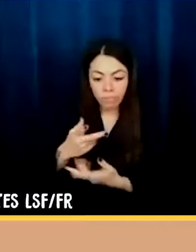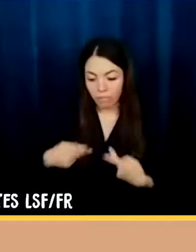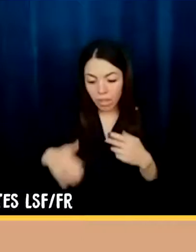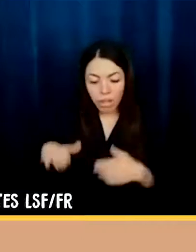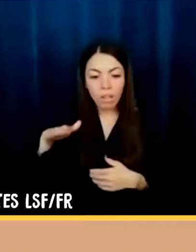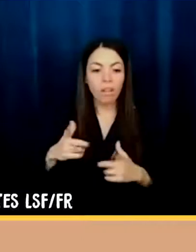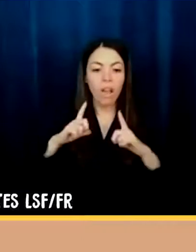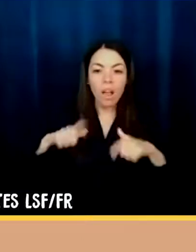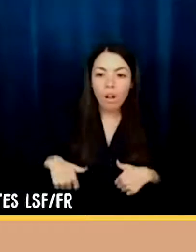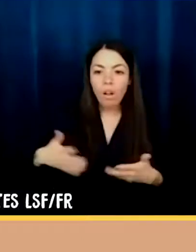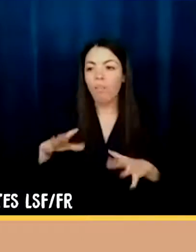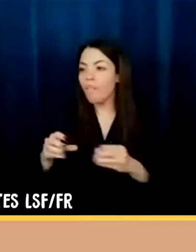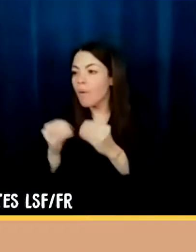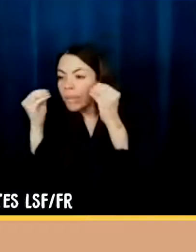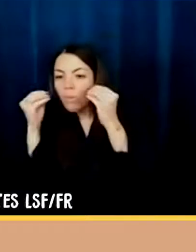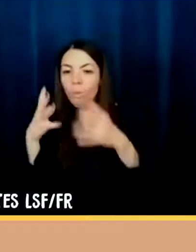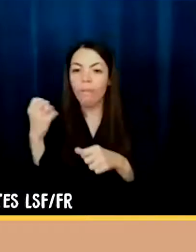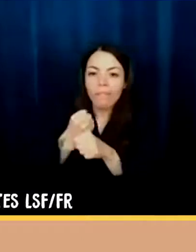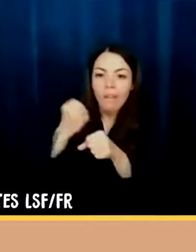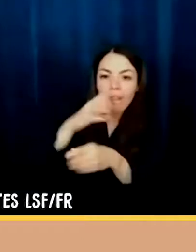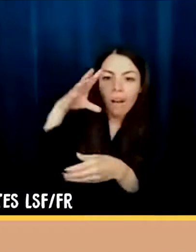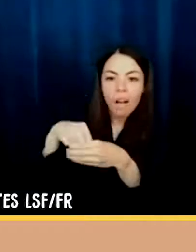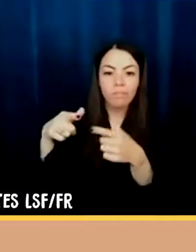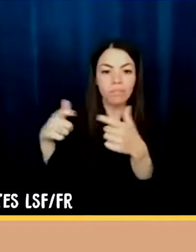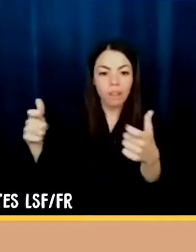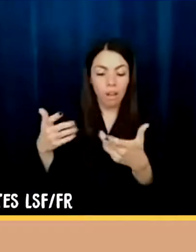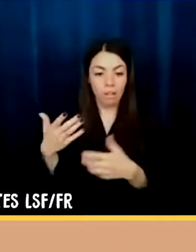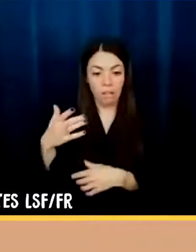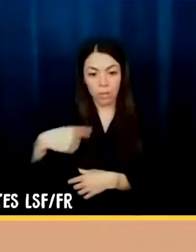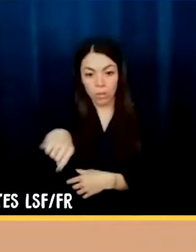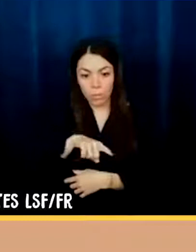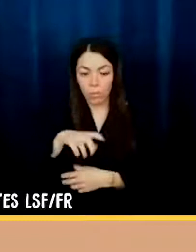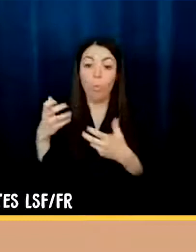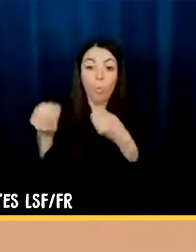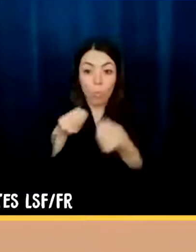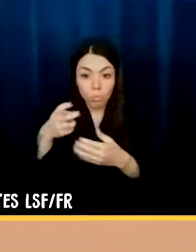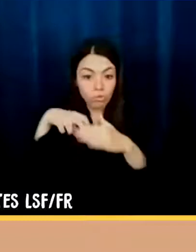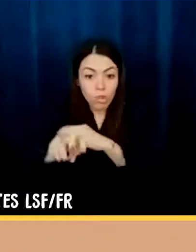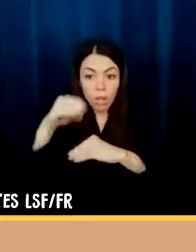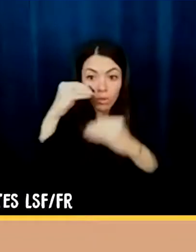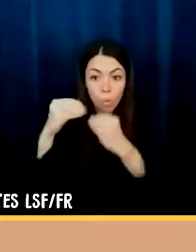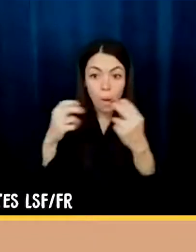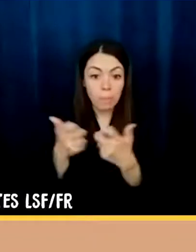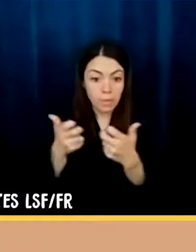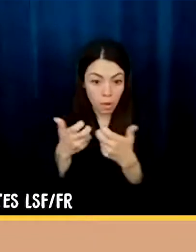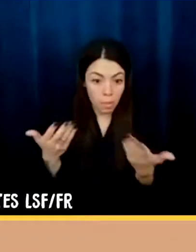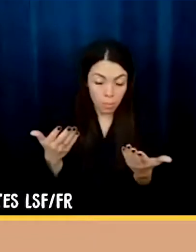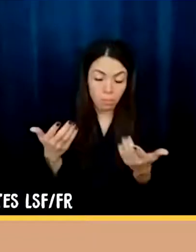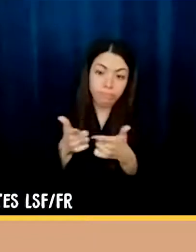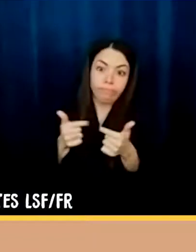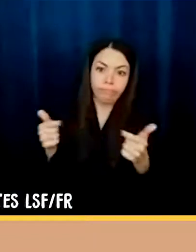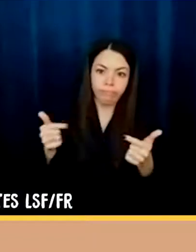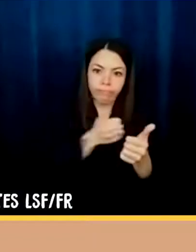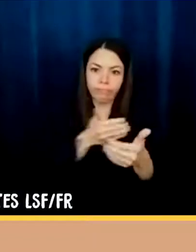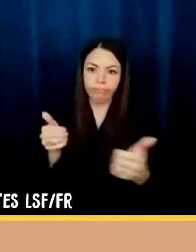un peu plus tard lorsqu'on commence à travailler, quand on essaye aussi d'aller se soigner. Enfin, voilà, j'en